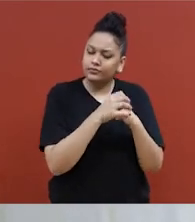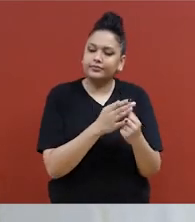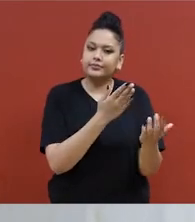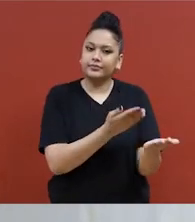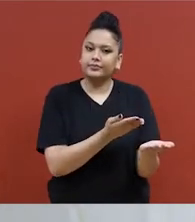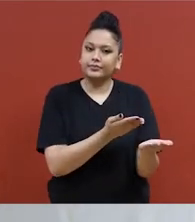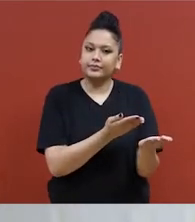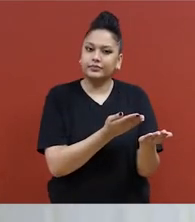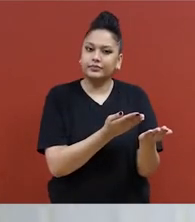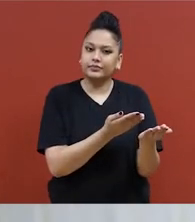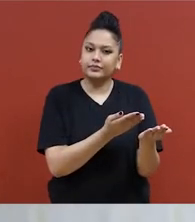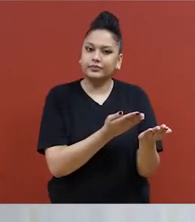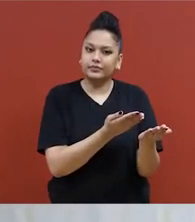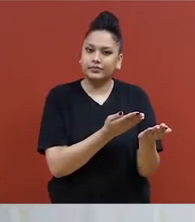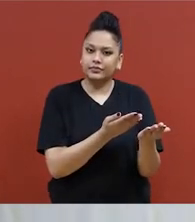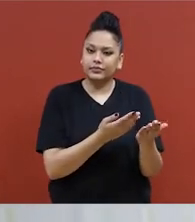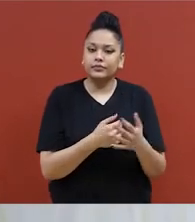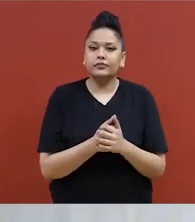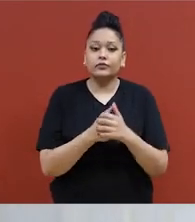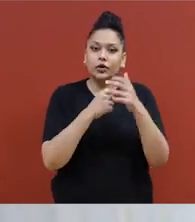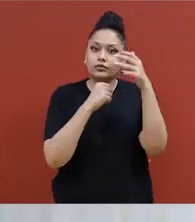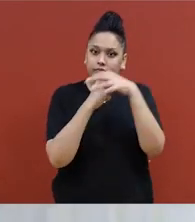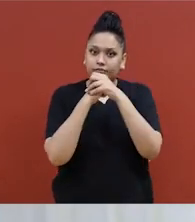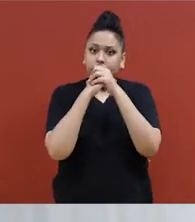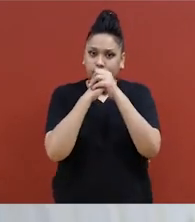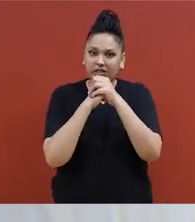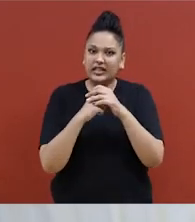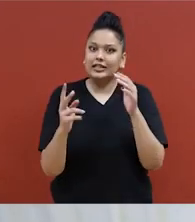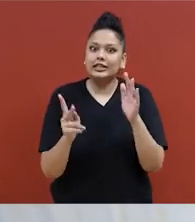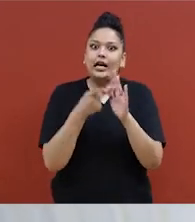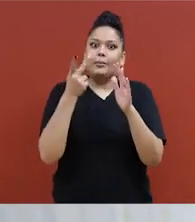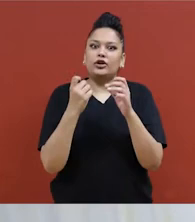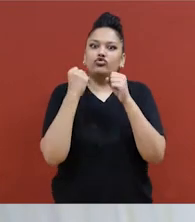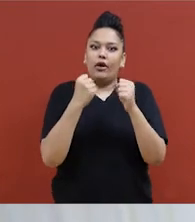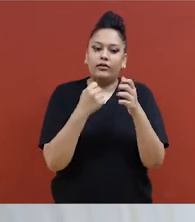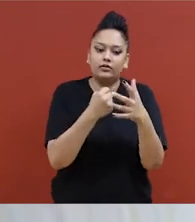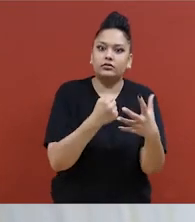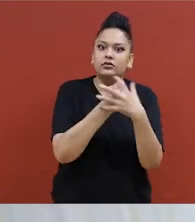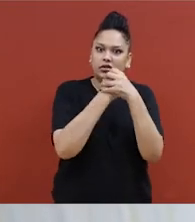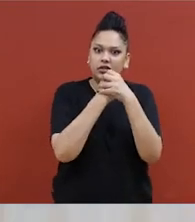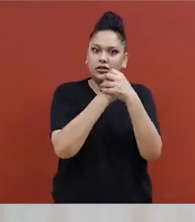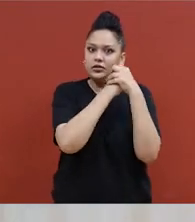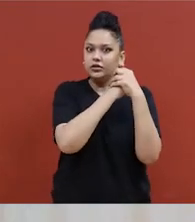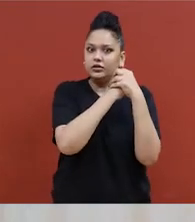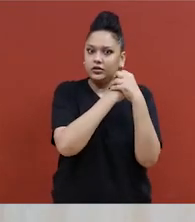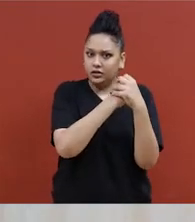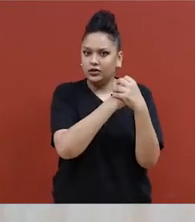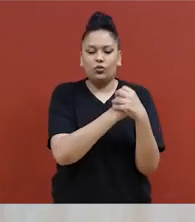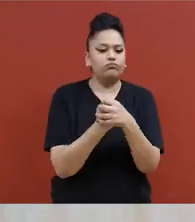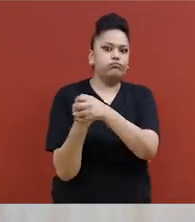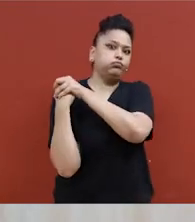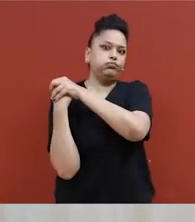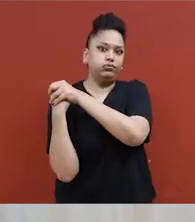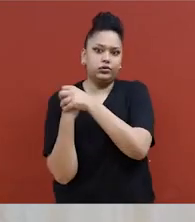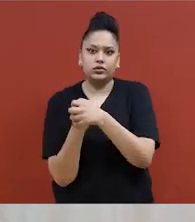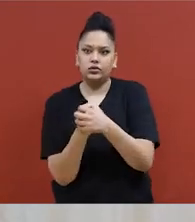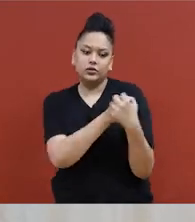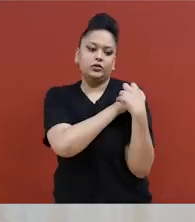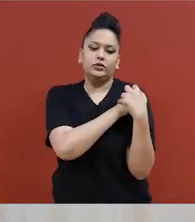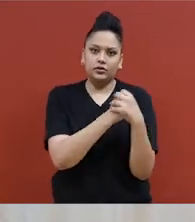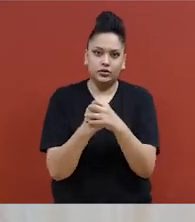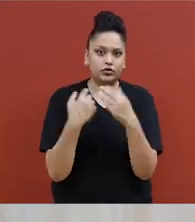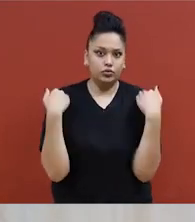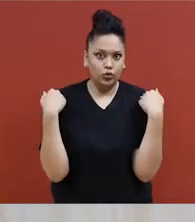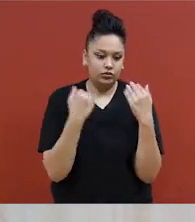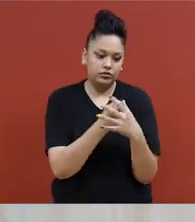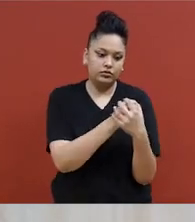Ne le penchez pas vers l'arrière. On va regarder ce dégagement une fois de plus. un point ferme et serré pour doubler notre force. On tire vers notre épaule ou